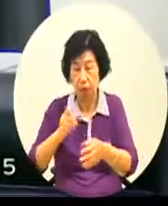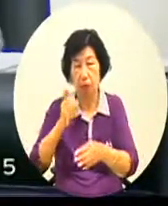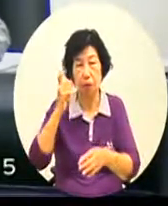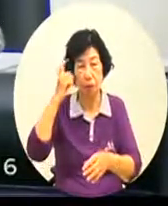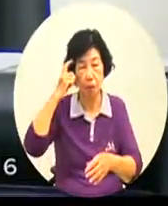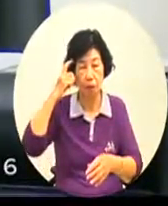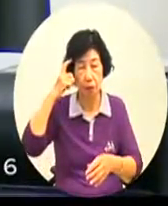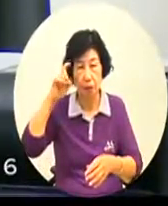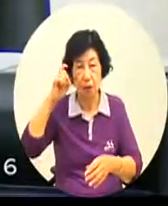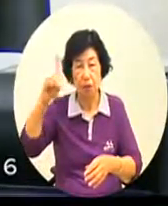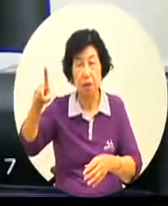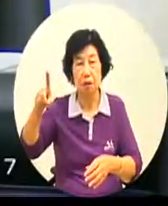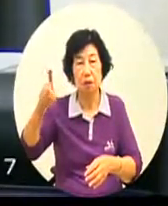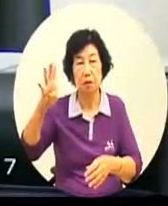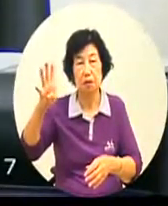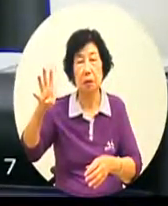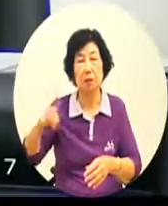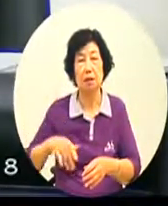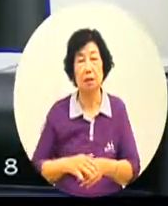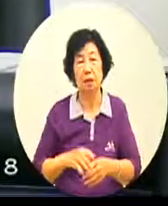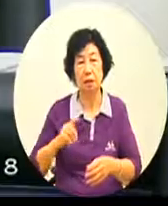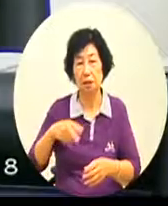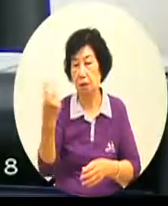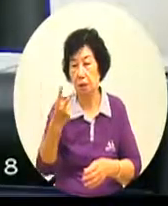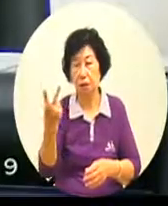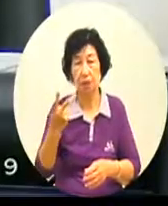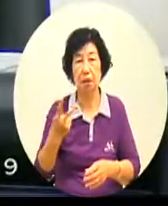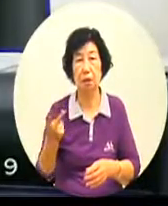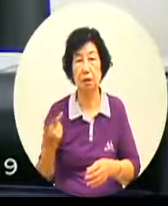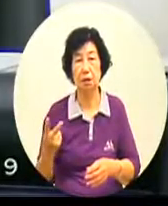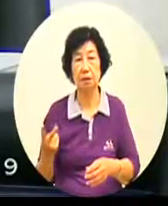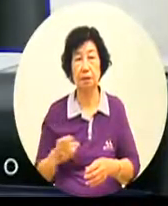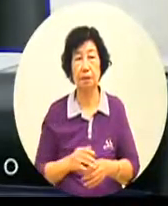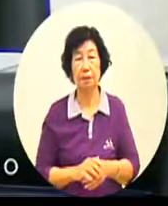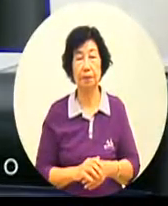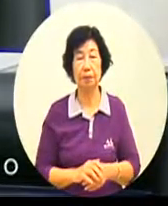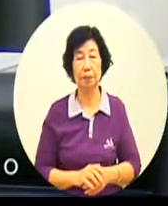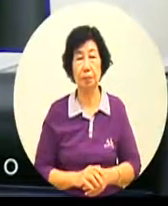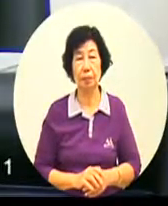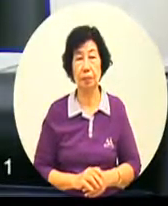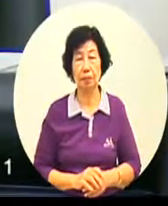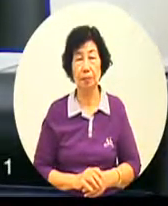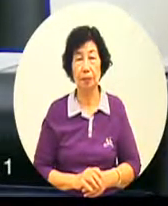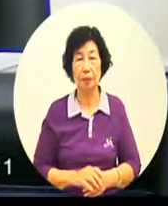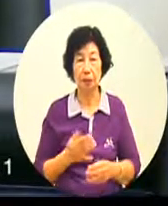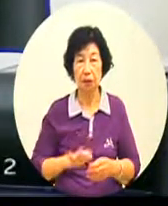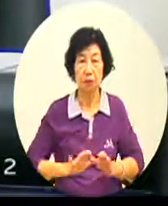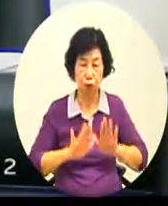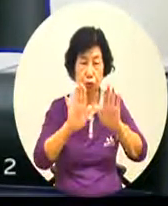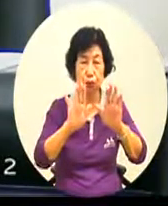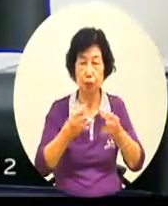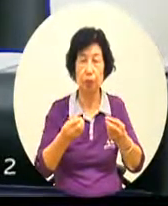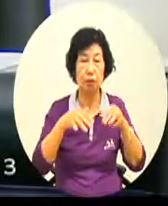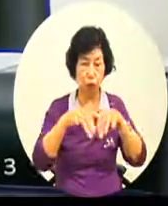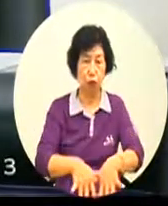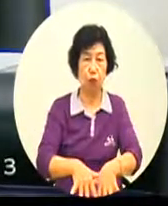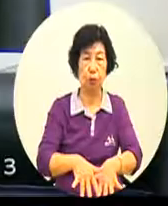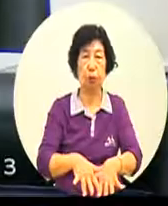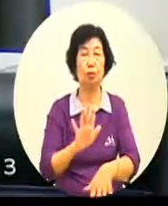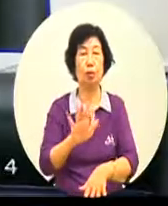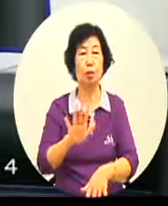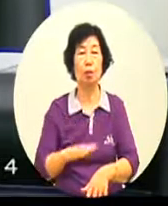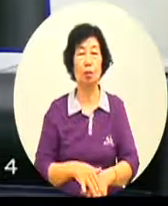那等于说这两个他就等于是没有进步反而退步他会这么去认定